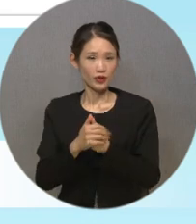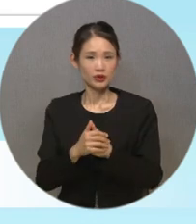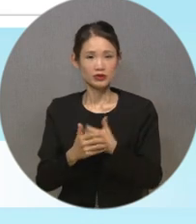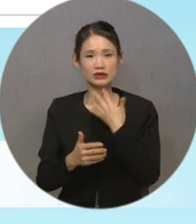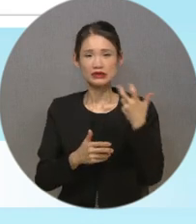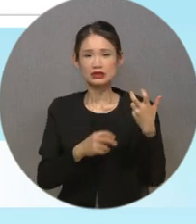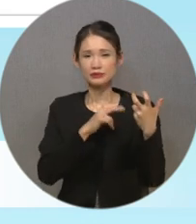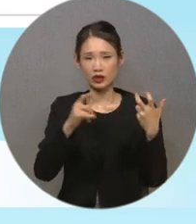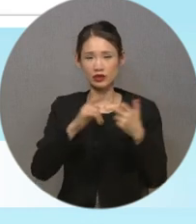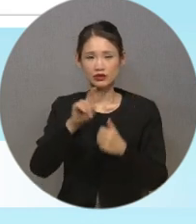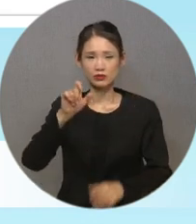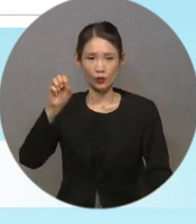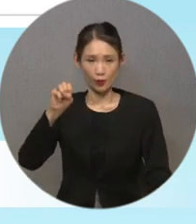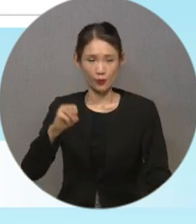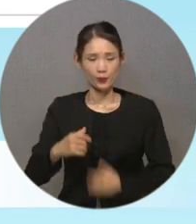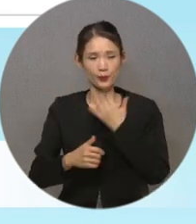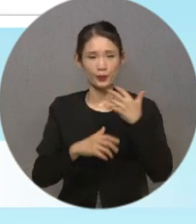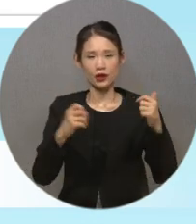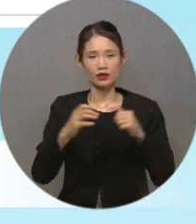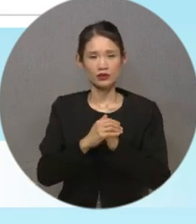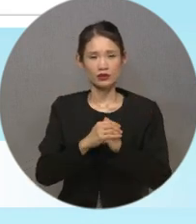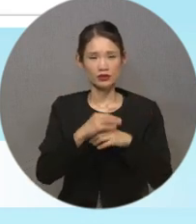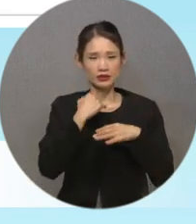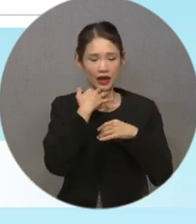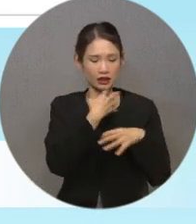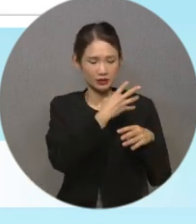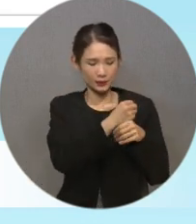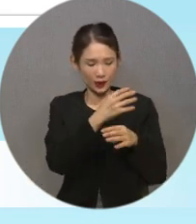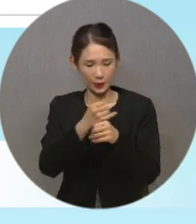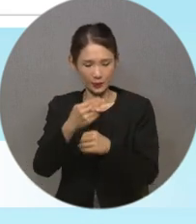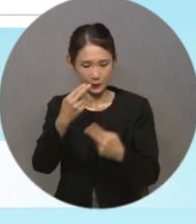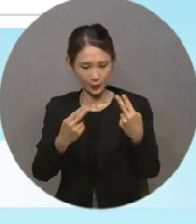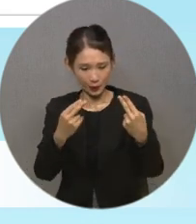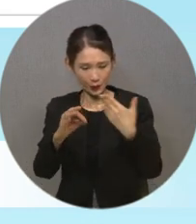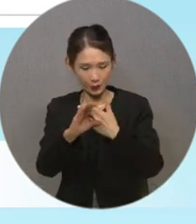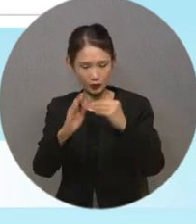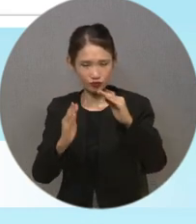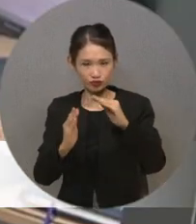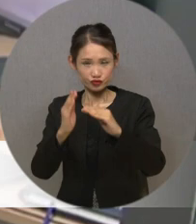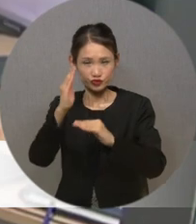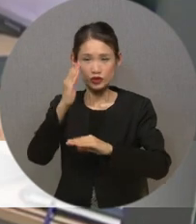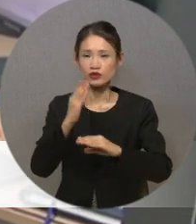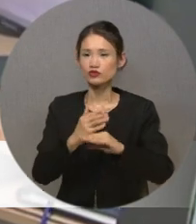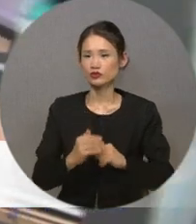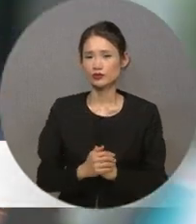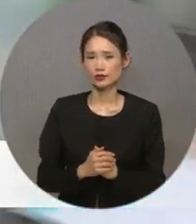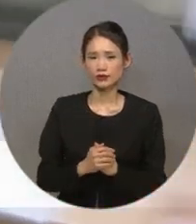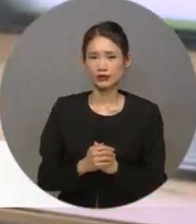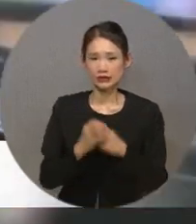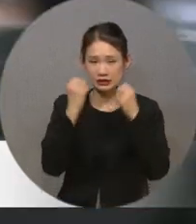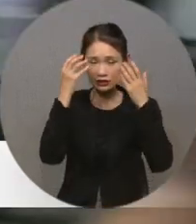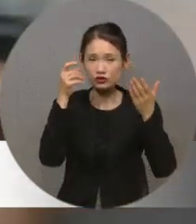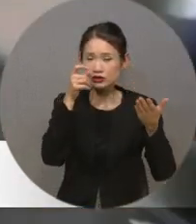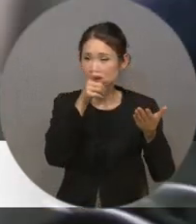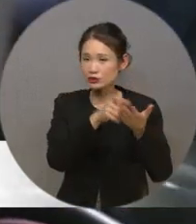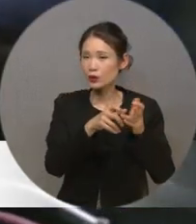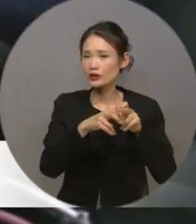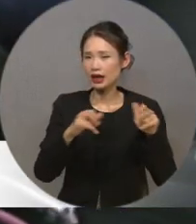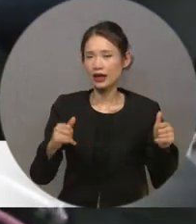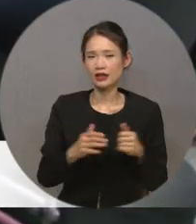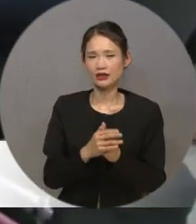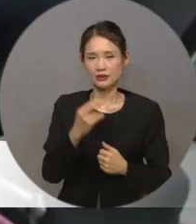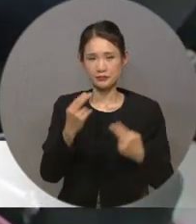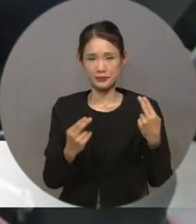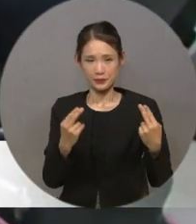80대 이상이 23%로 연령의 비례해 증가하는 추세입니다 이는 신규 등록 장애인 비율에서도